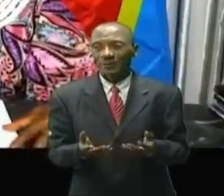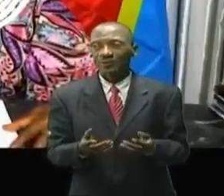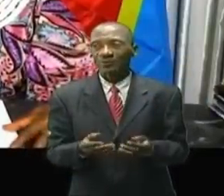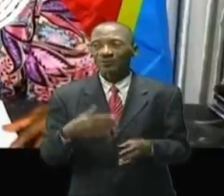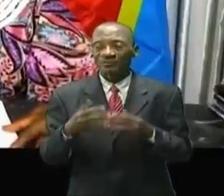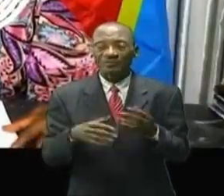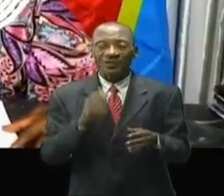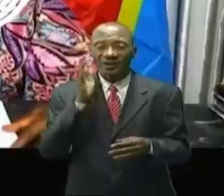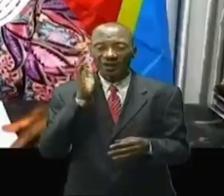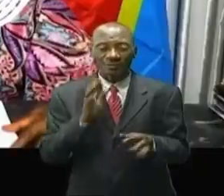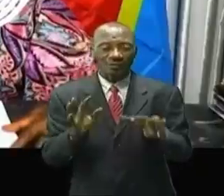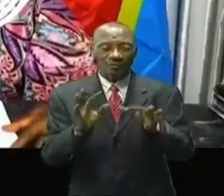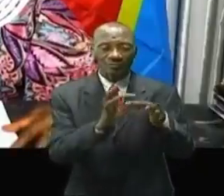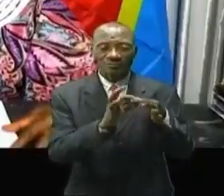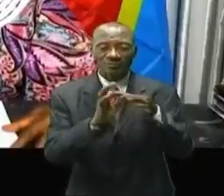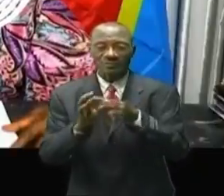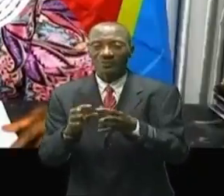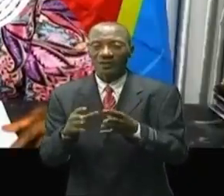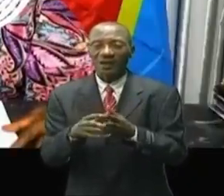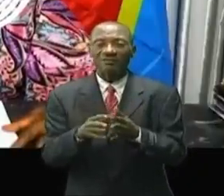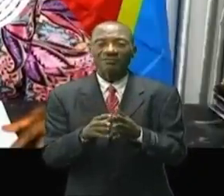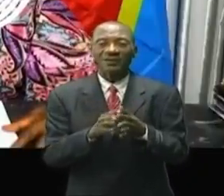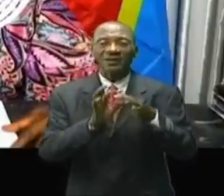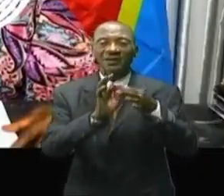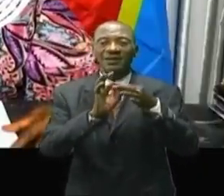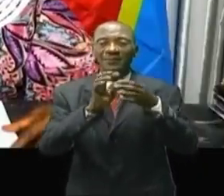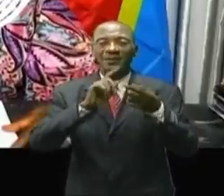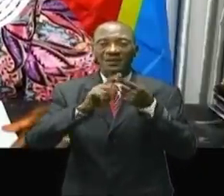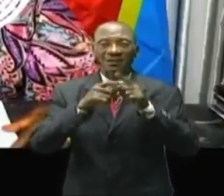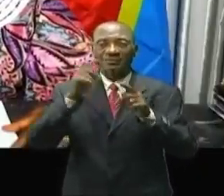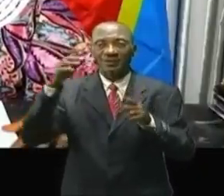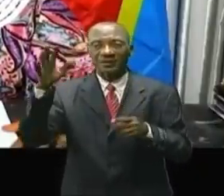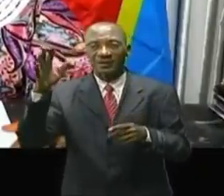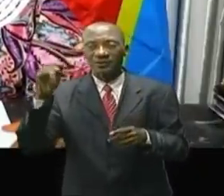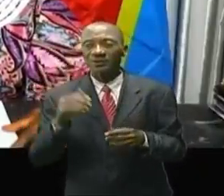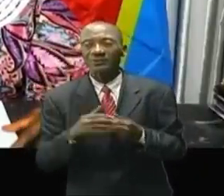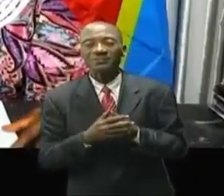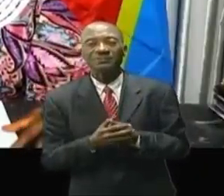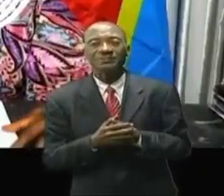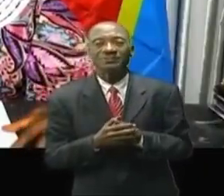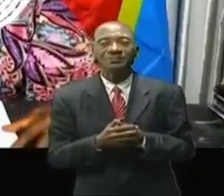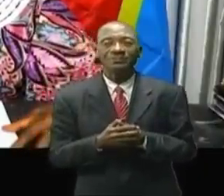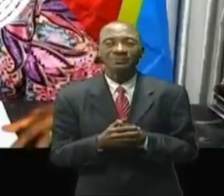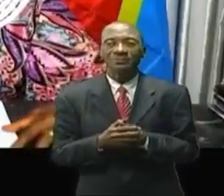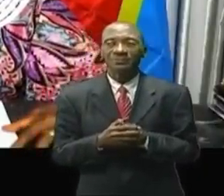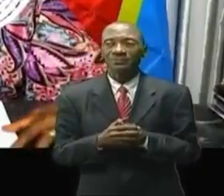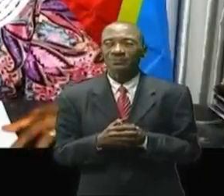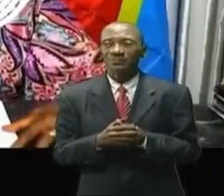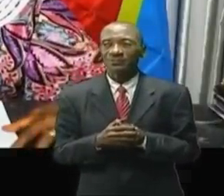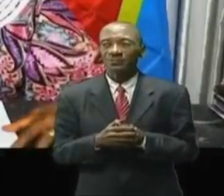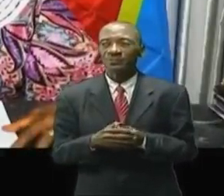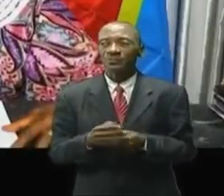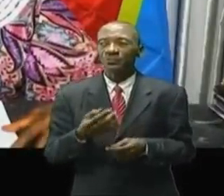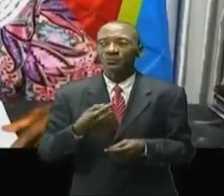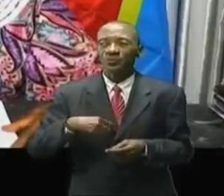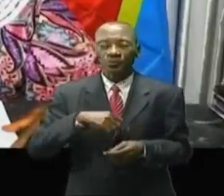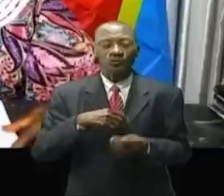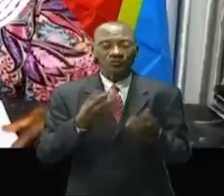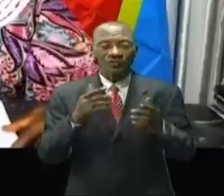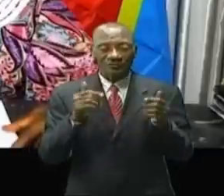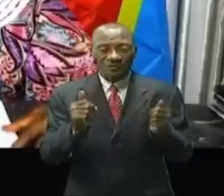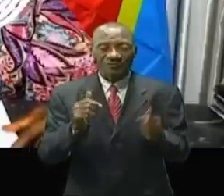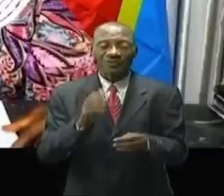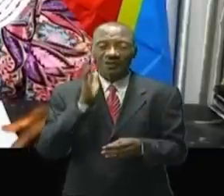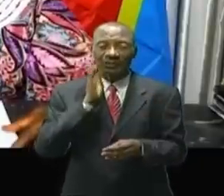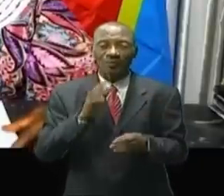et la mairie. J'ai la noble mission d'ériger une belle ville écologique où il